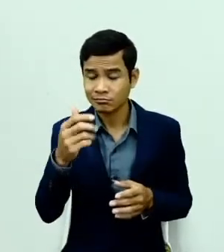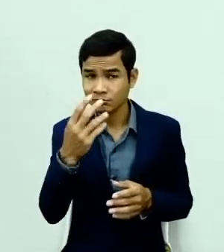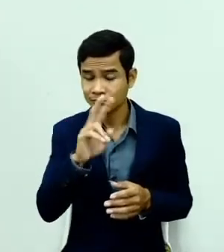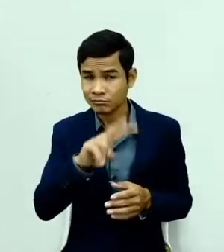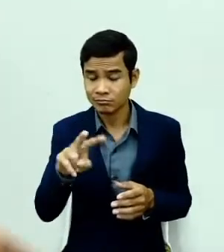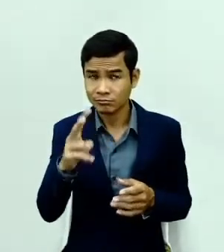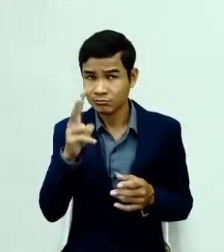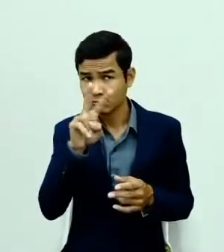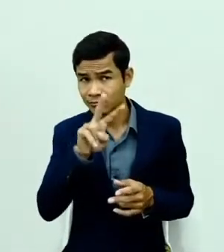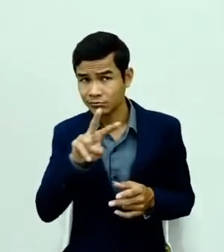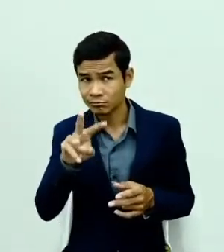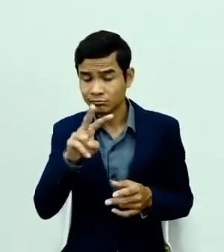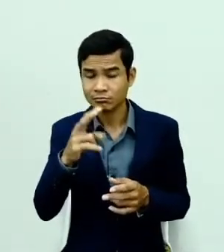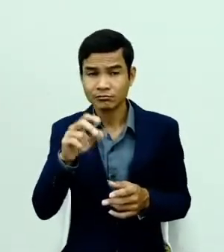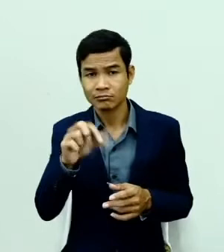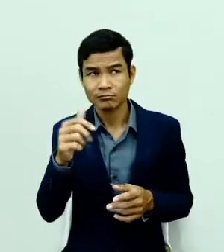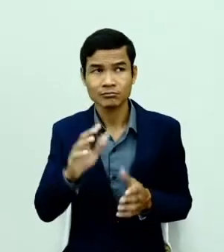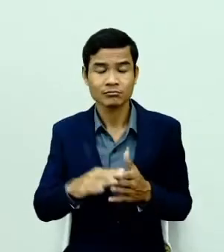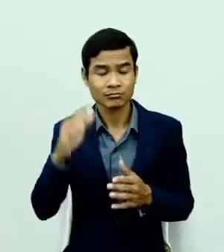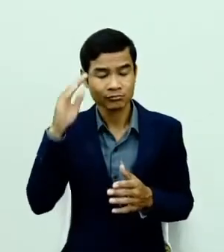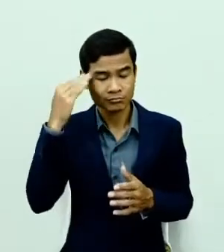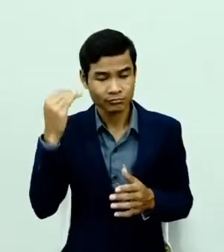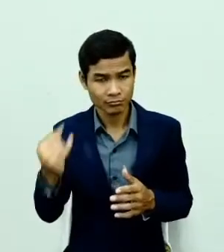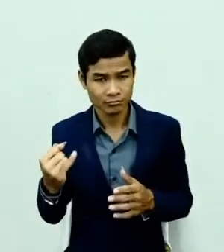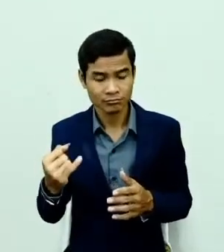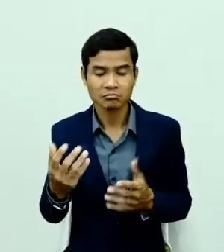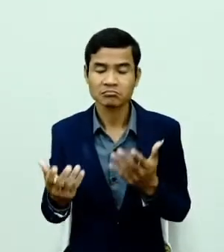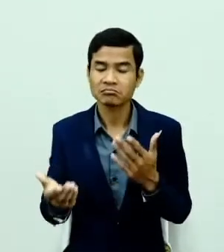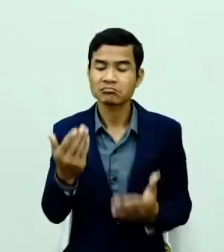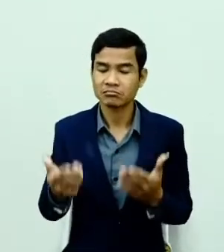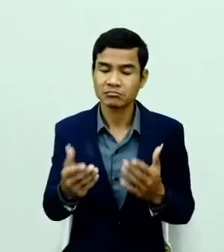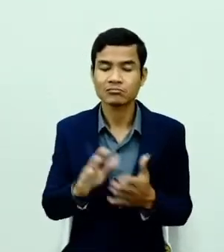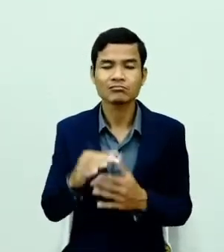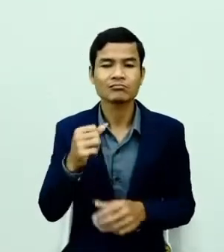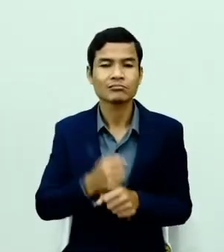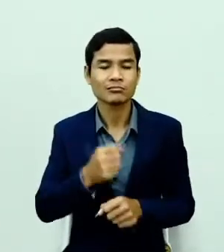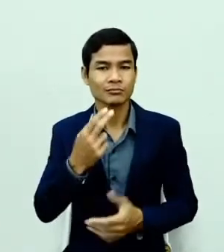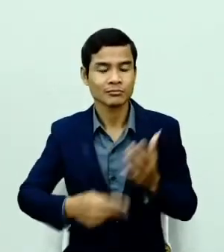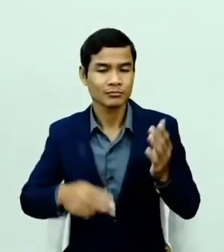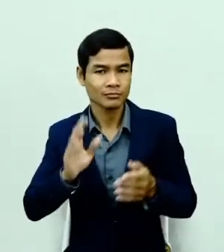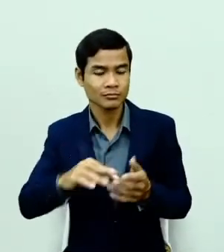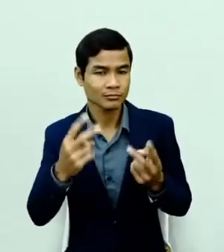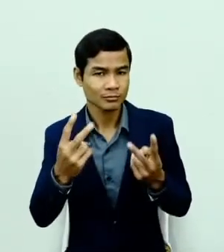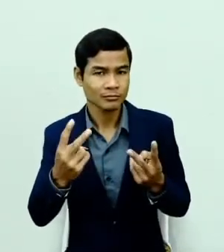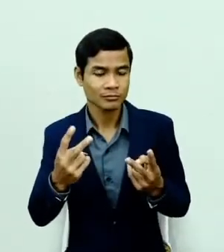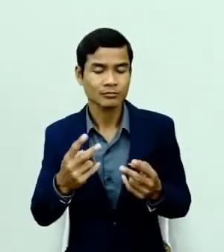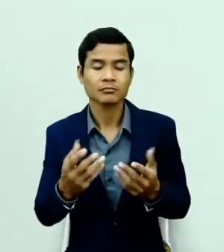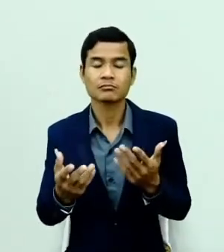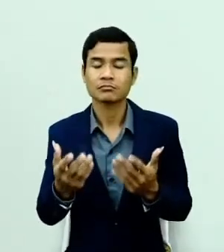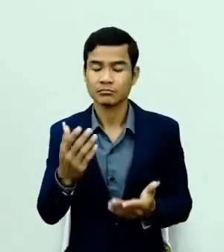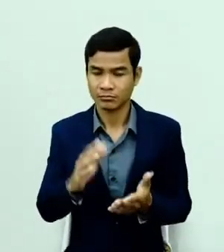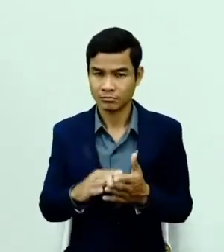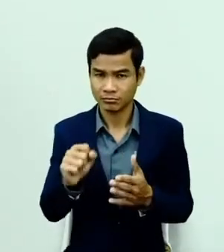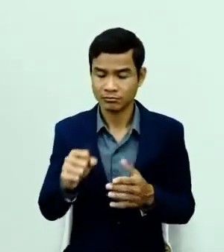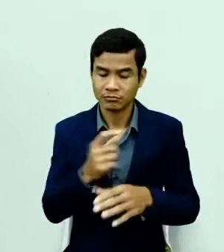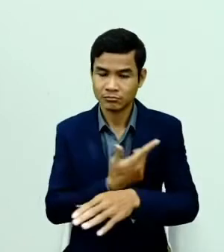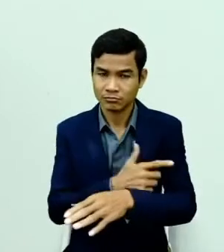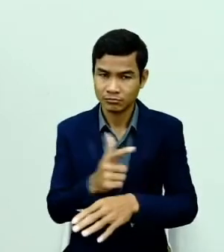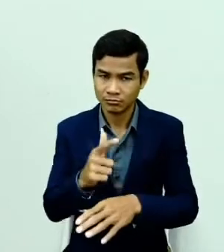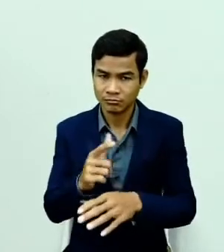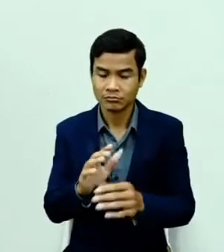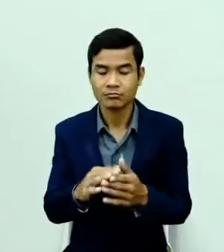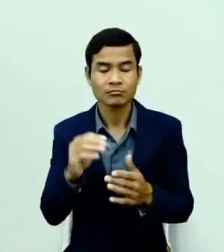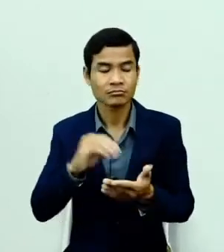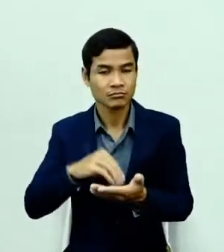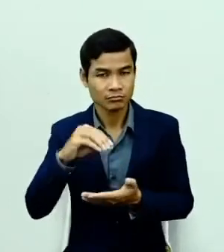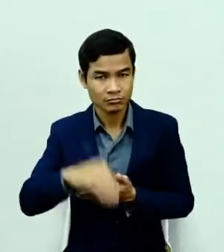ចាគឺឃើញក្មេងប្រុសនោះគាត់ប្រហែលជាគាត់កំពុងធ្វើអីកូនមើលចាគាត់មានជីគាត់កំពុងតែ